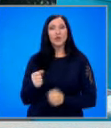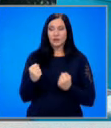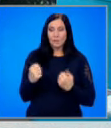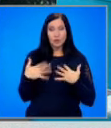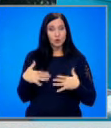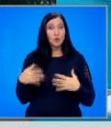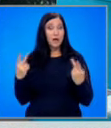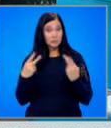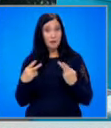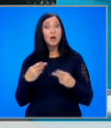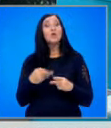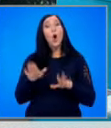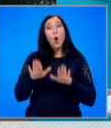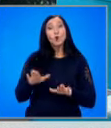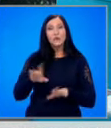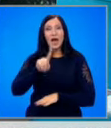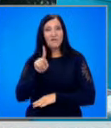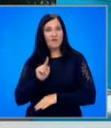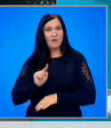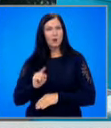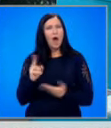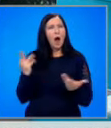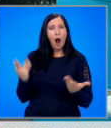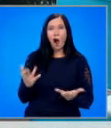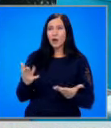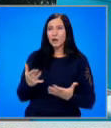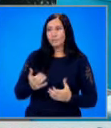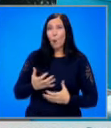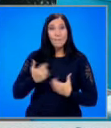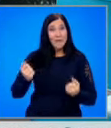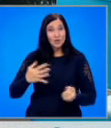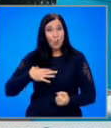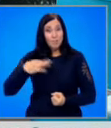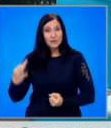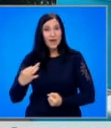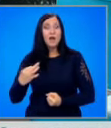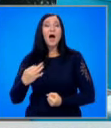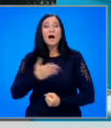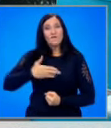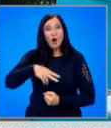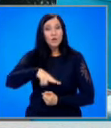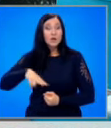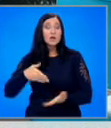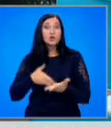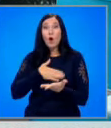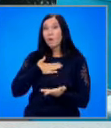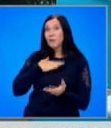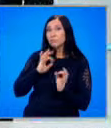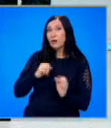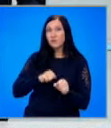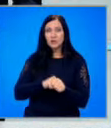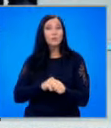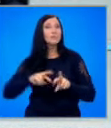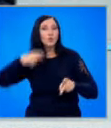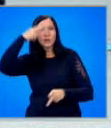състояние, разбрахме, но остава все още въпросът как е обезопасена ЖП линията и защо се е стигнало до този инцидент. Към другите теми от